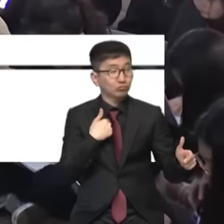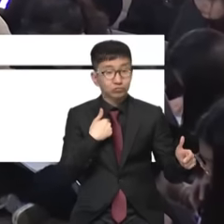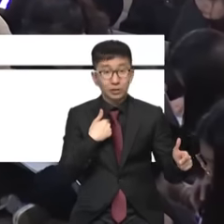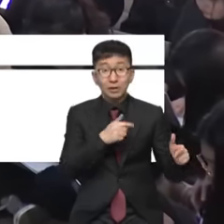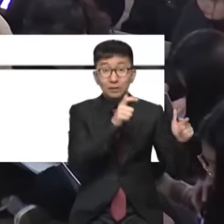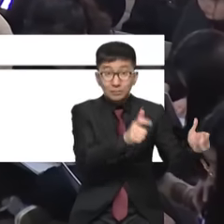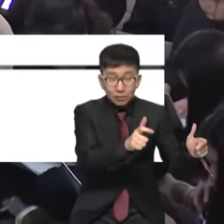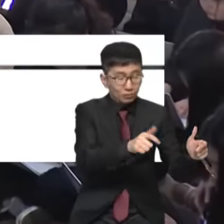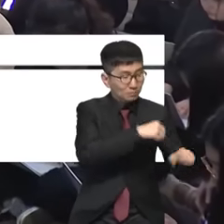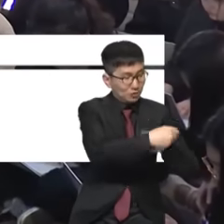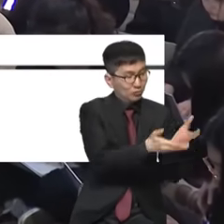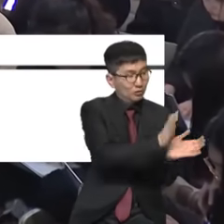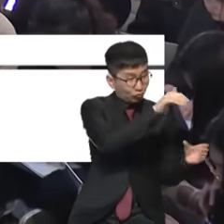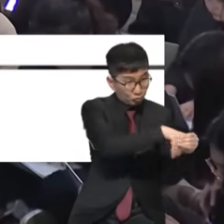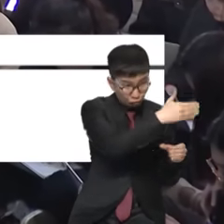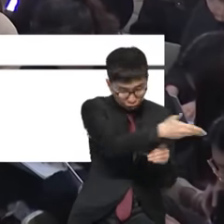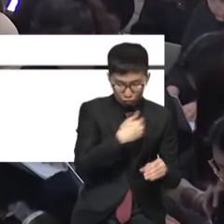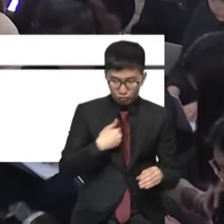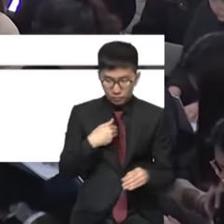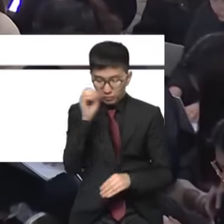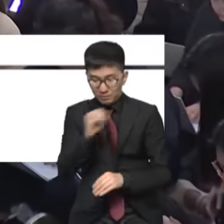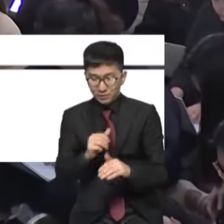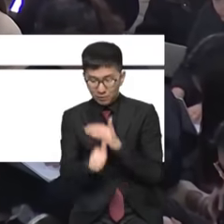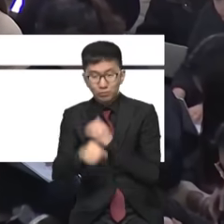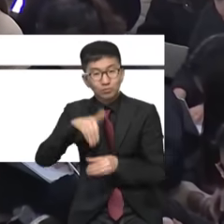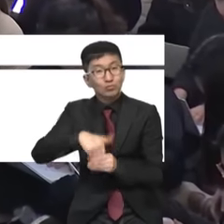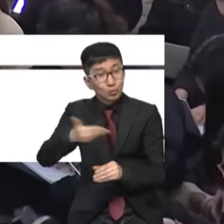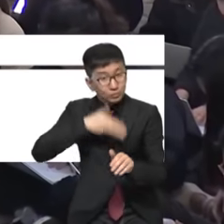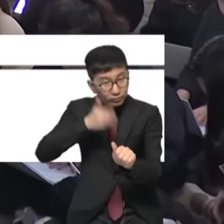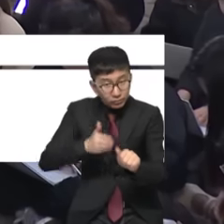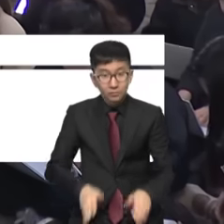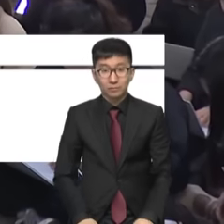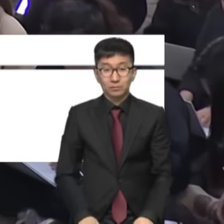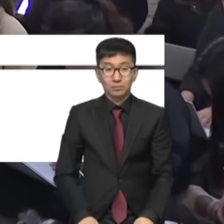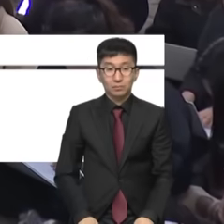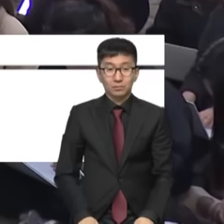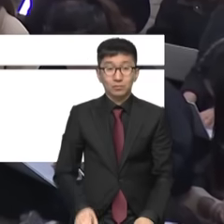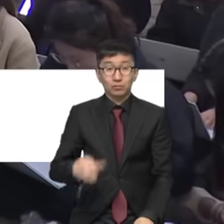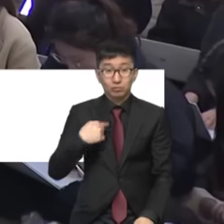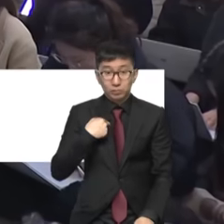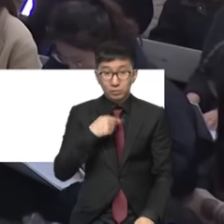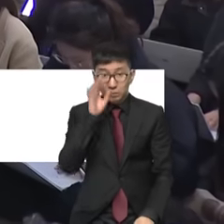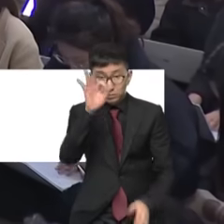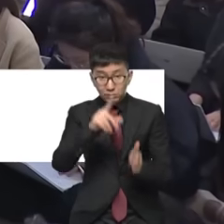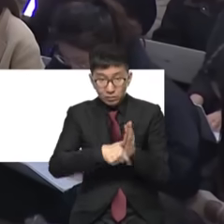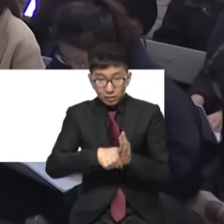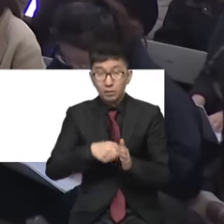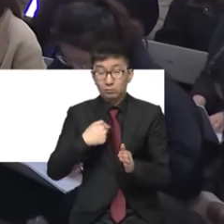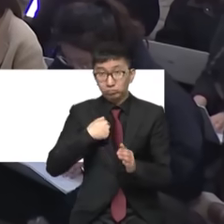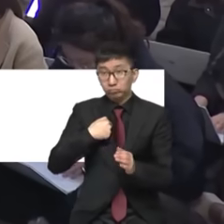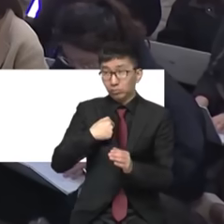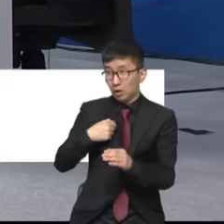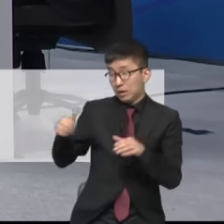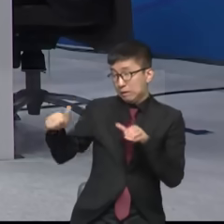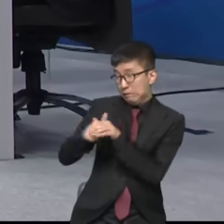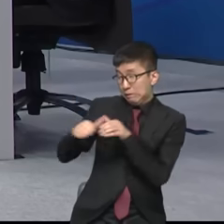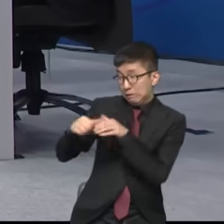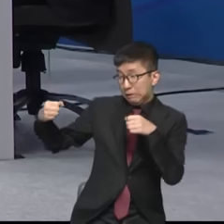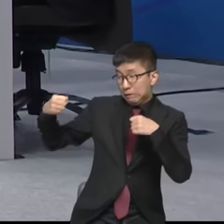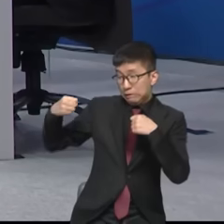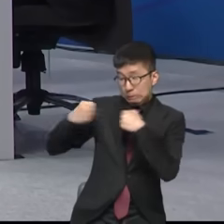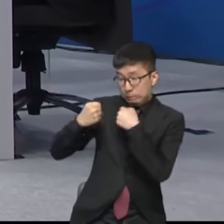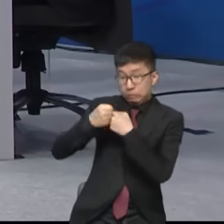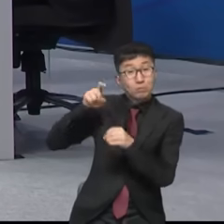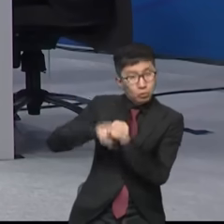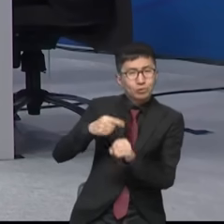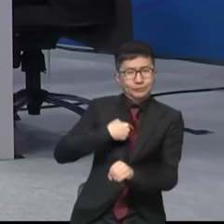지민비조라고 지역구는 민주당, 비례는 조국 혁신당. 화살촉의 맨 앞에 망치선이 있는데 조국 혁신당이 그 망치선 역할을 하겠다.